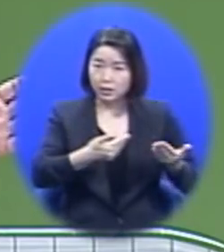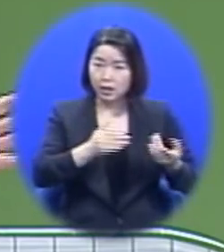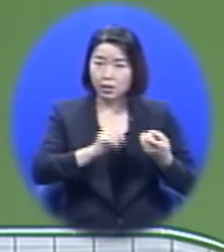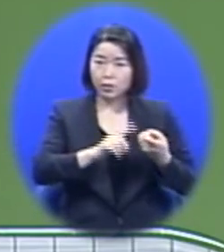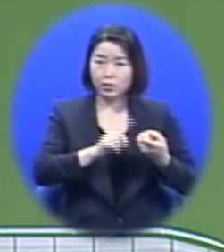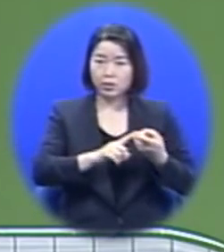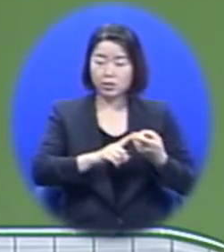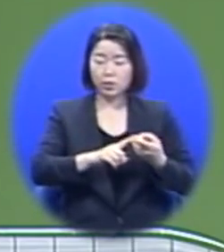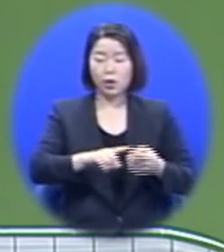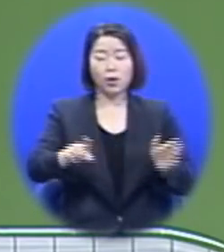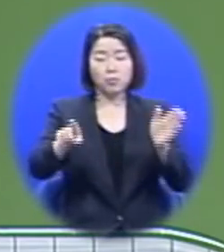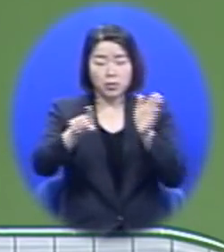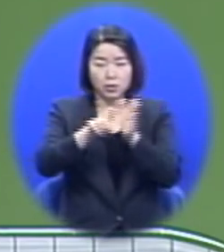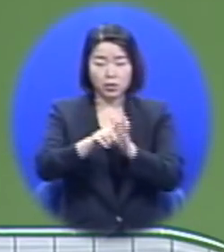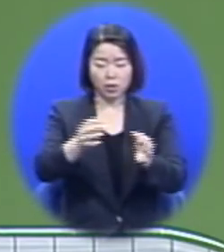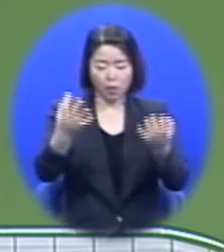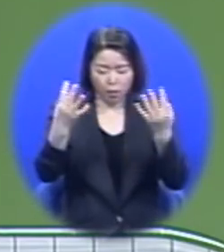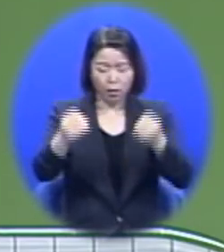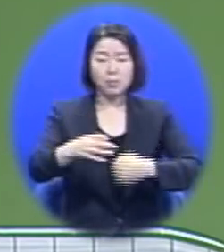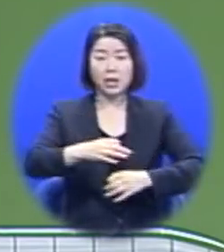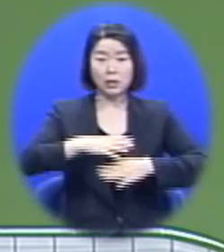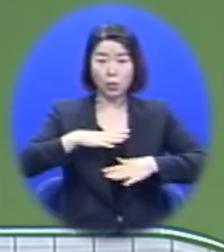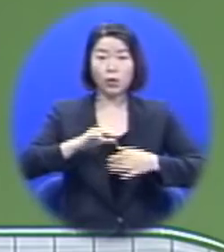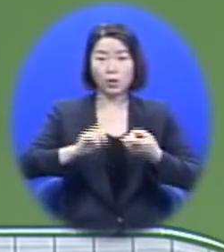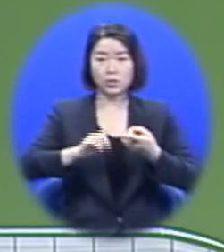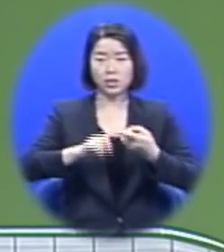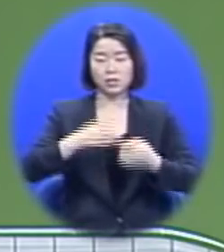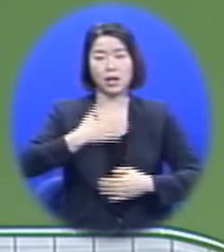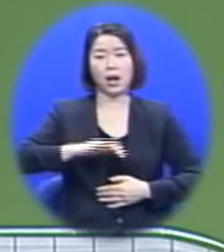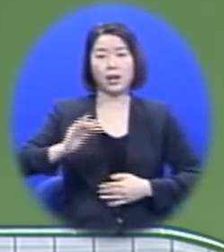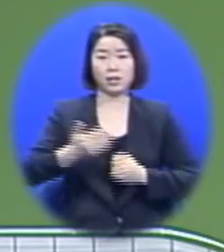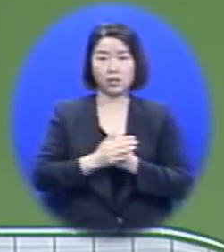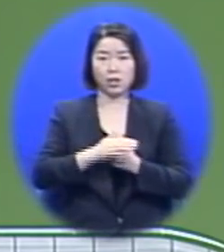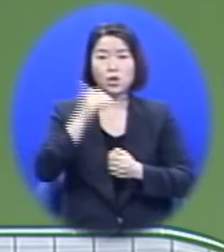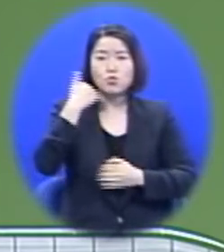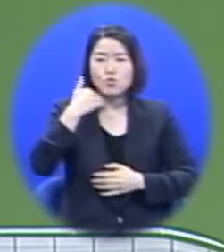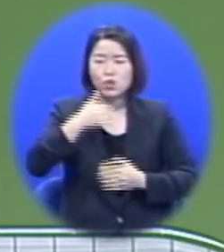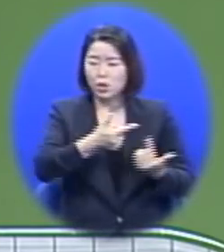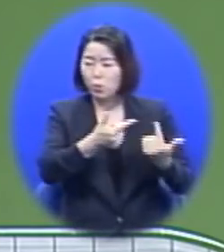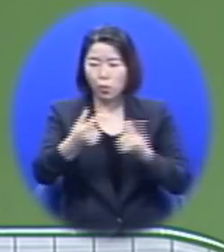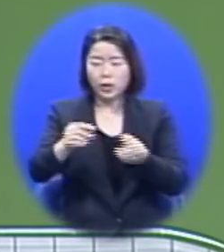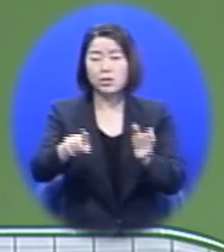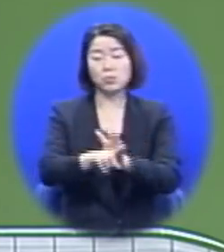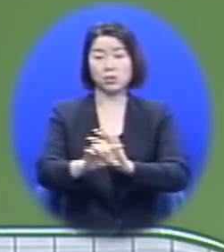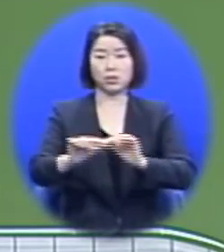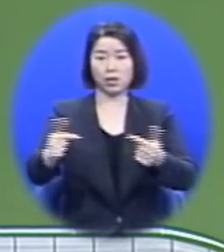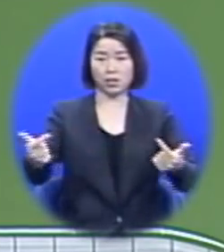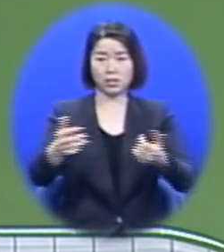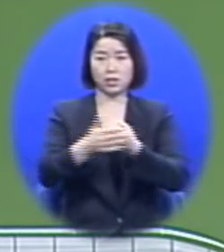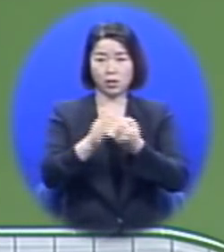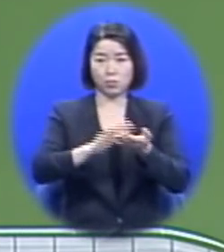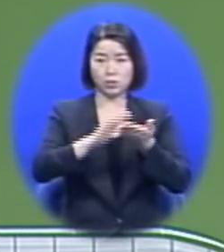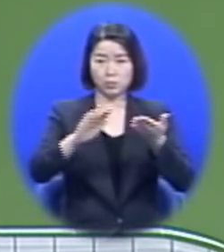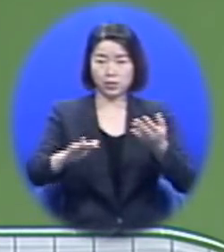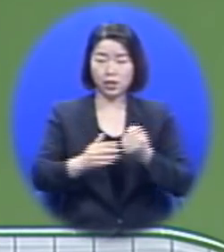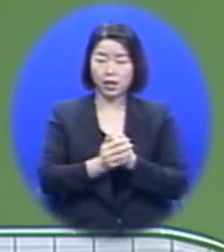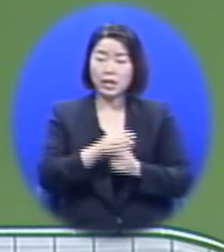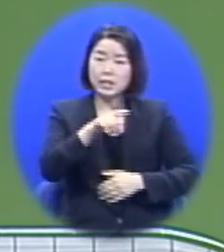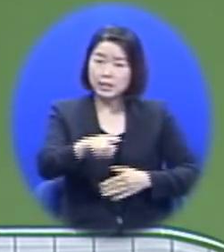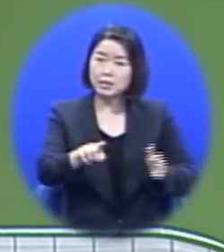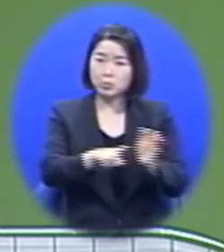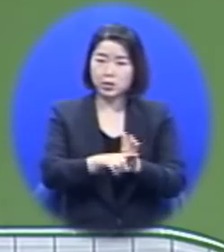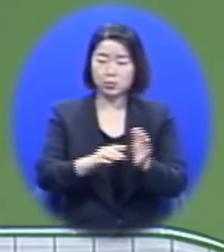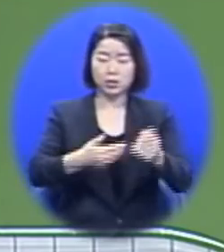얼마나 놀라운가를 아셔야 합니다. 누구나 다 그렇게 믿는 게 아니기 때문입니다. 이 믿음은